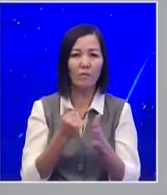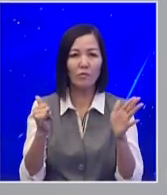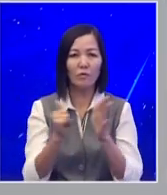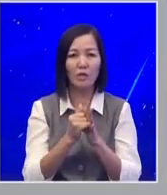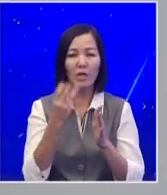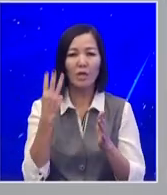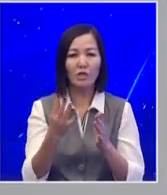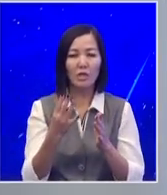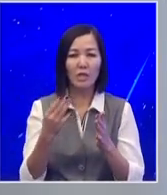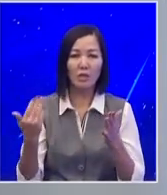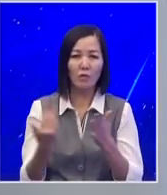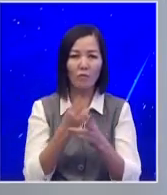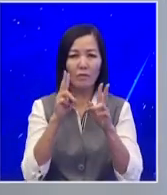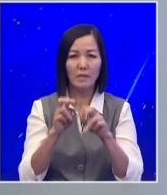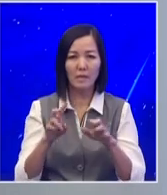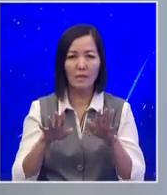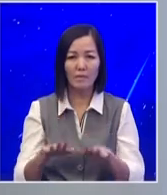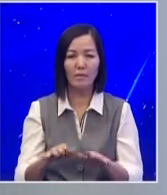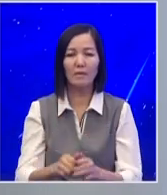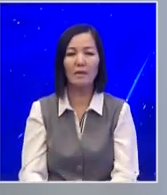установлены 4 санитарных поста.